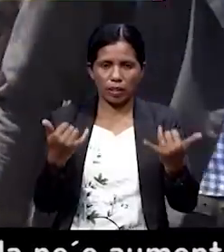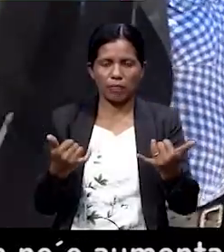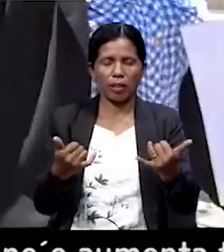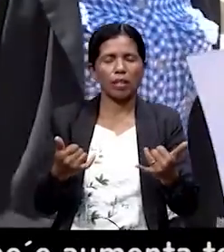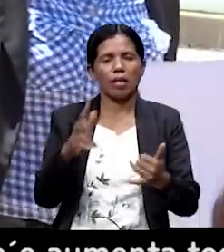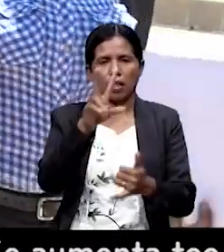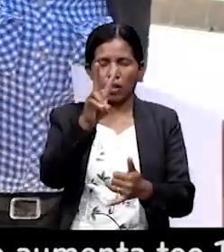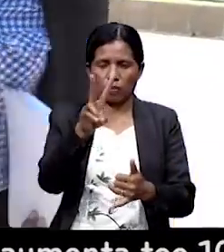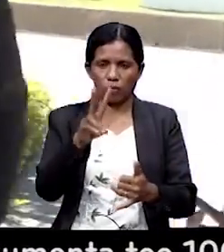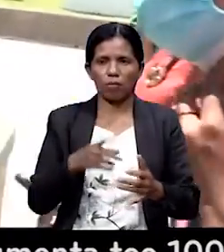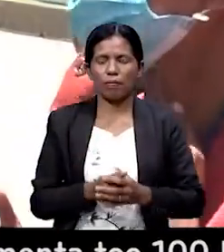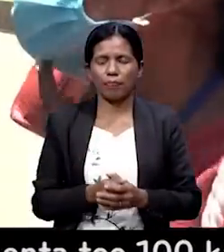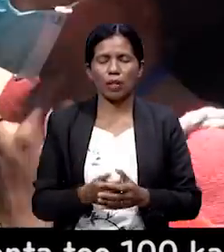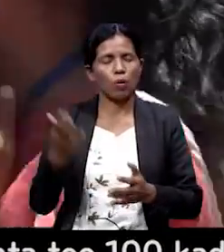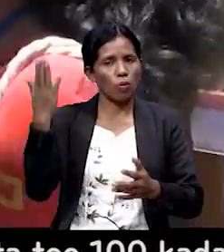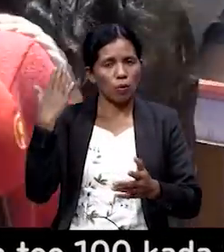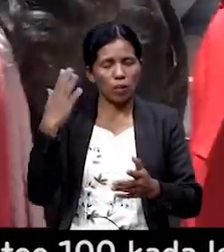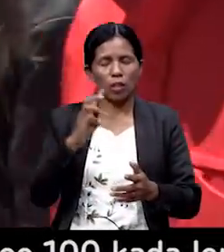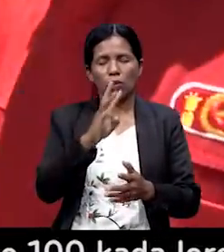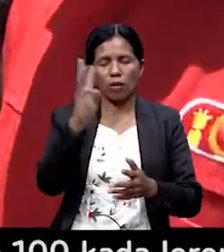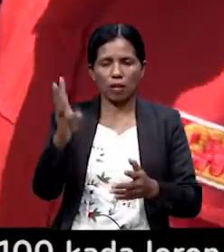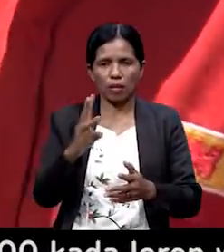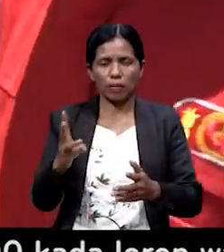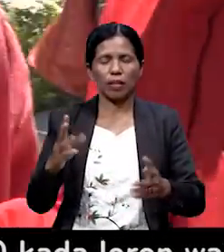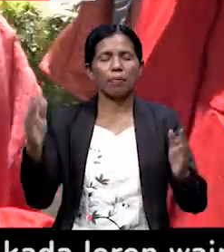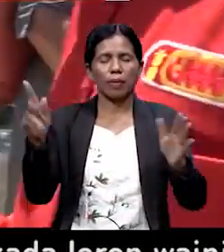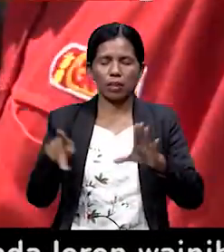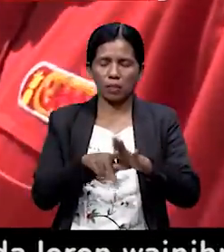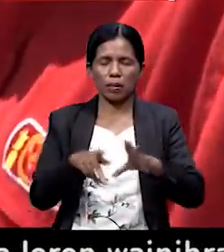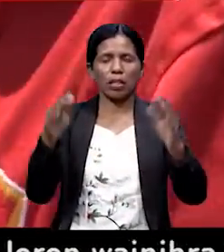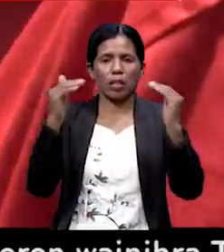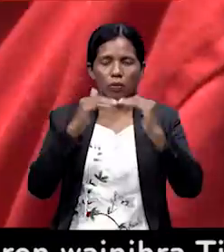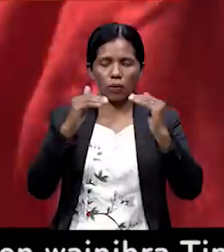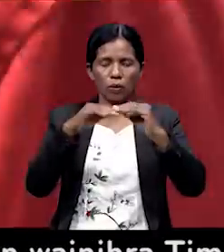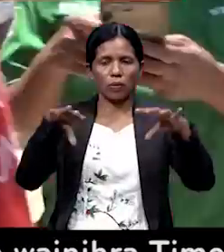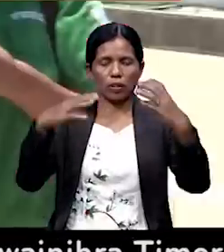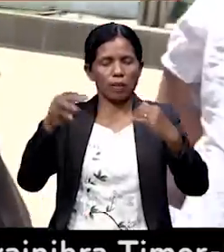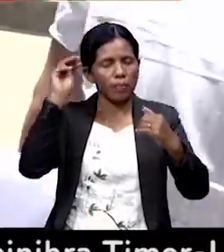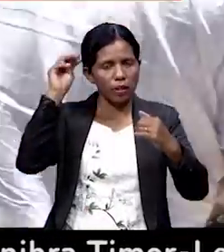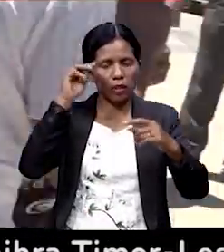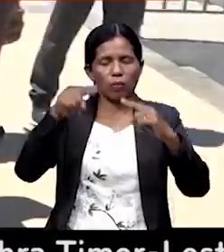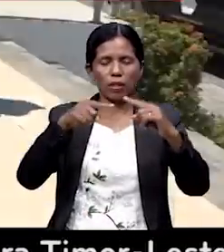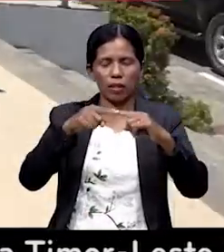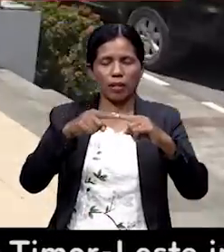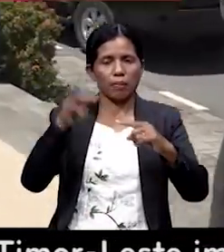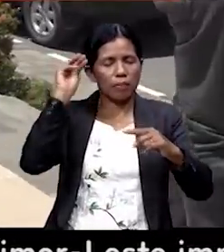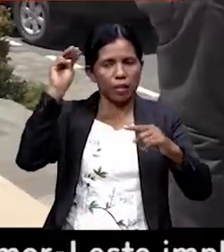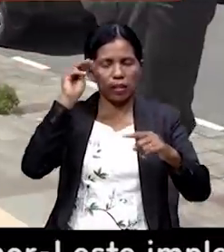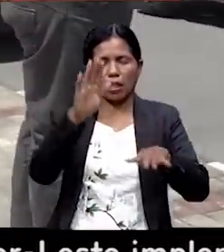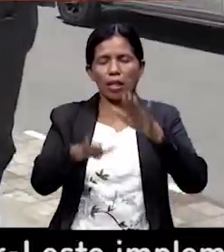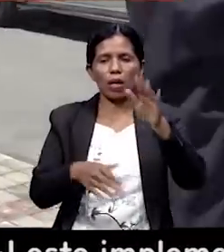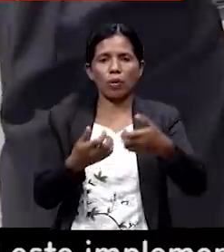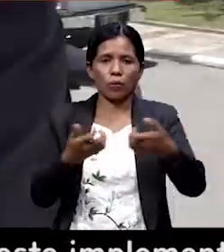arua ona. Acontece dala ulu ki ha quarta-feira ha foi participa i encontro conselho ministro wangira ministra sai mai la ose